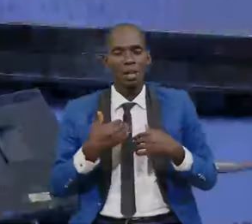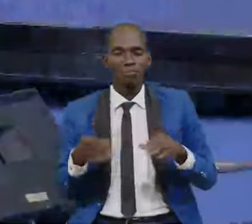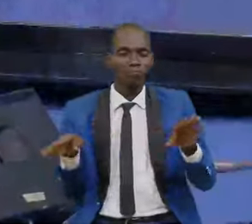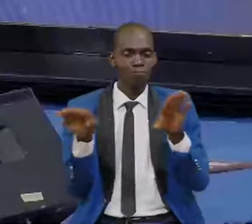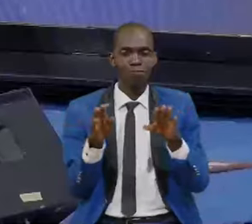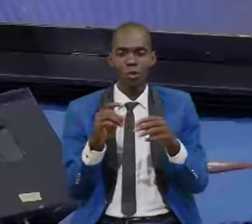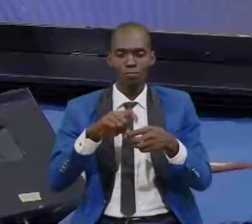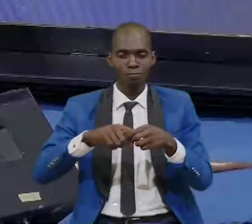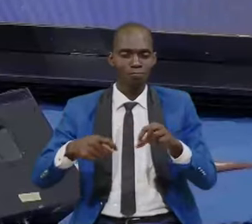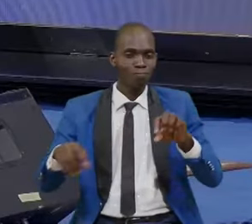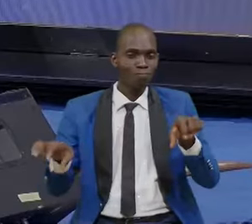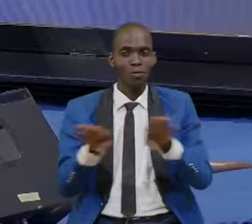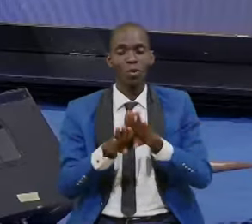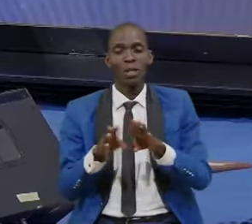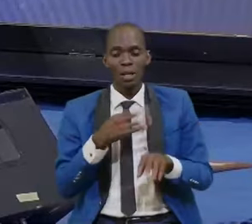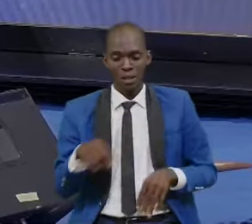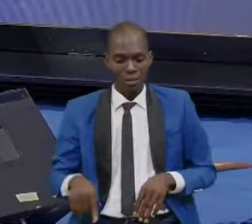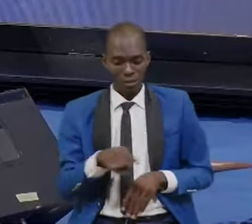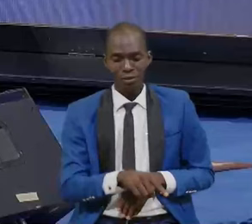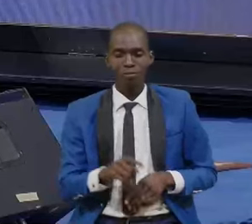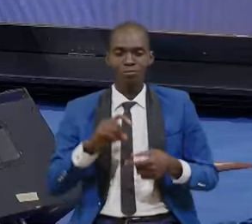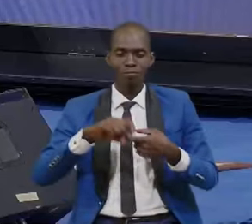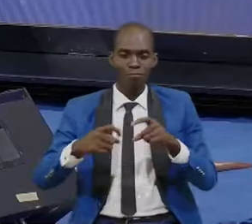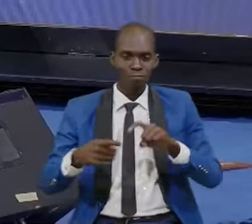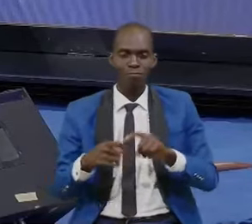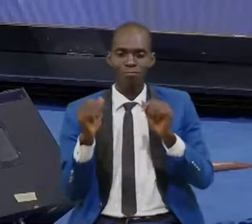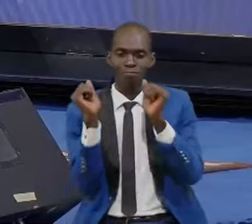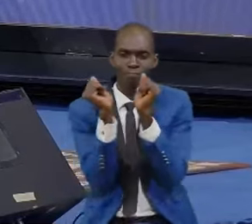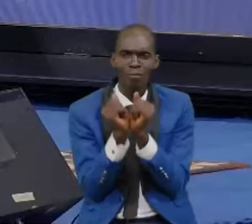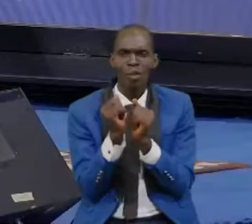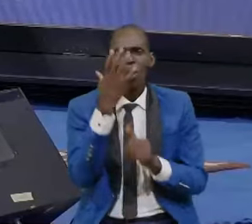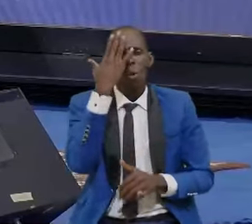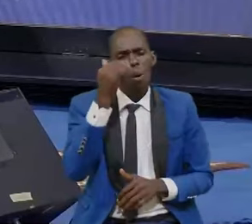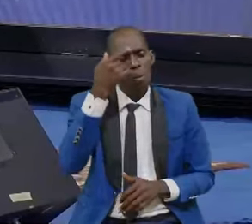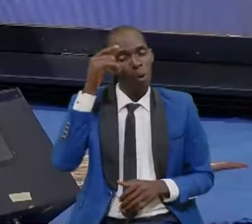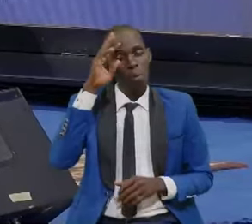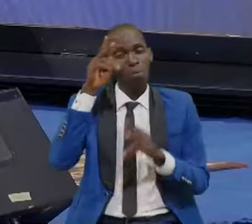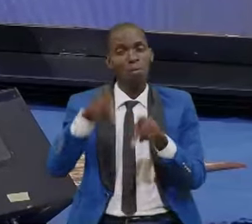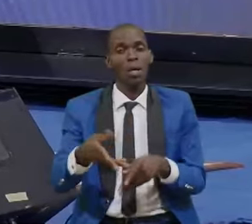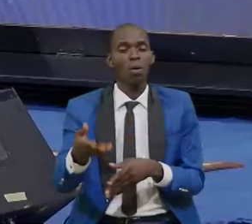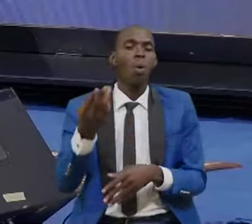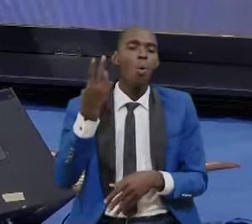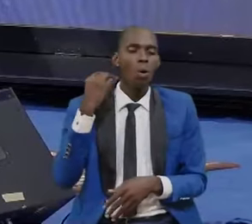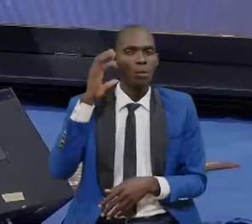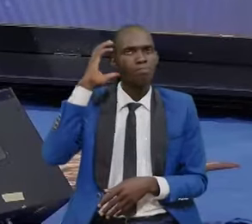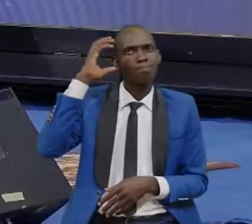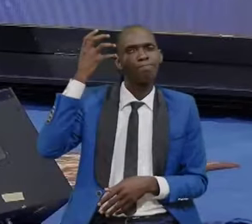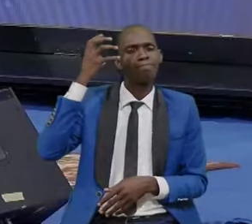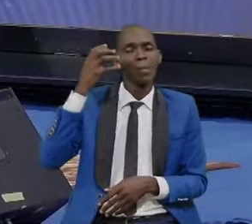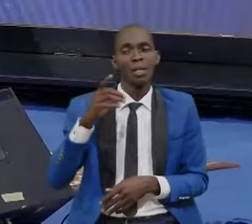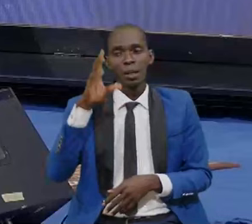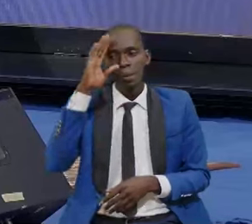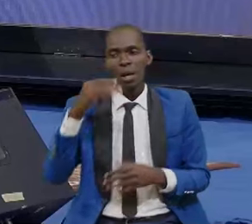Et ils ont enchaîné les pieds. Et ils ont mis de cadenas. Pourquoi? Parce que l'homme était fou. Il